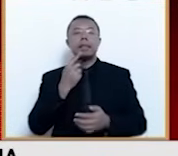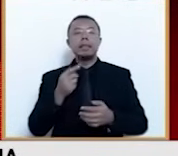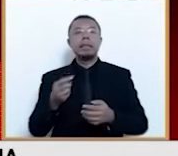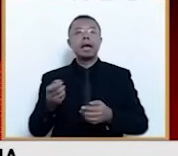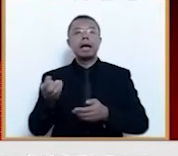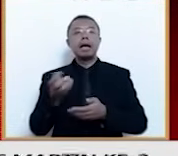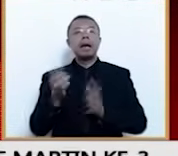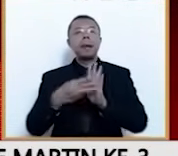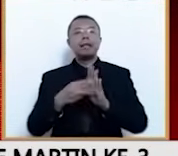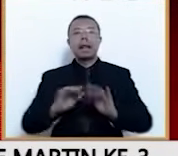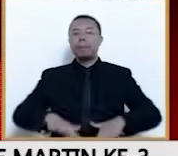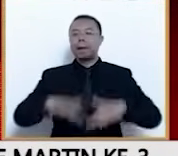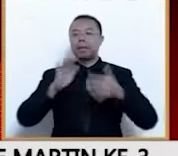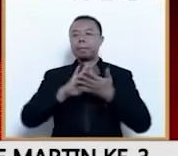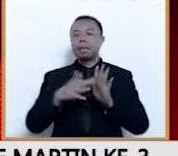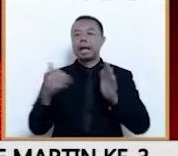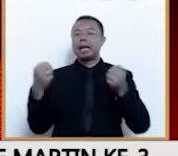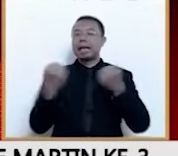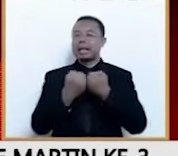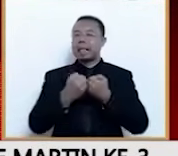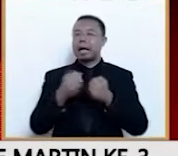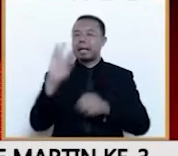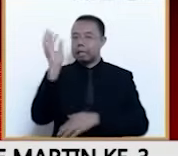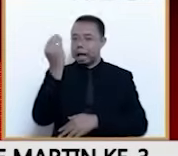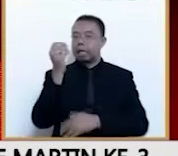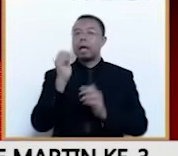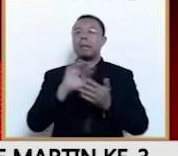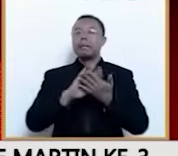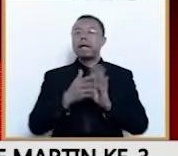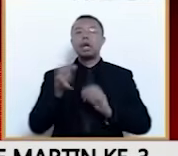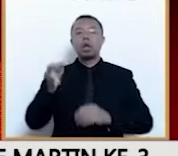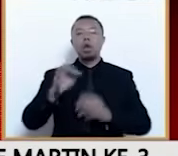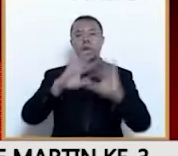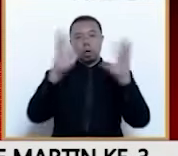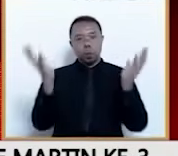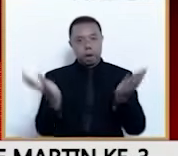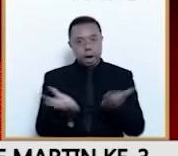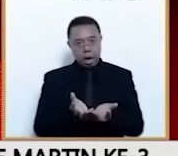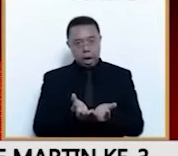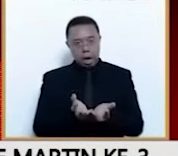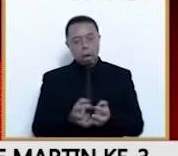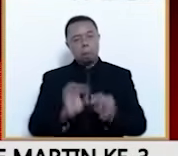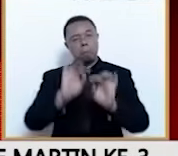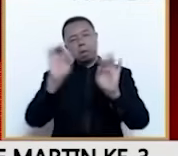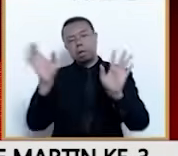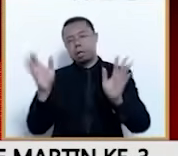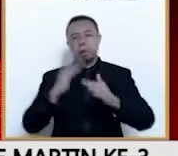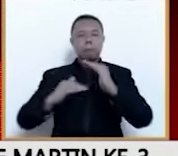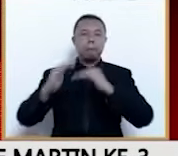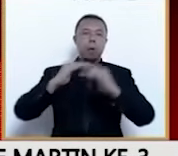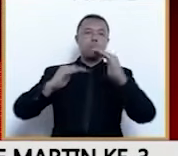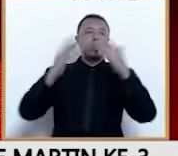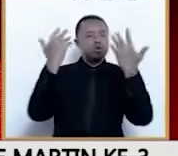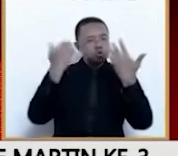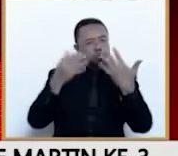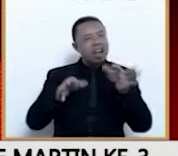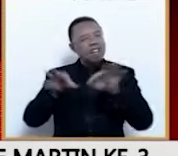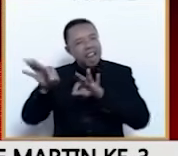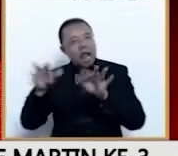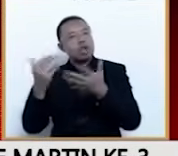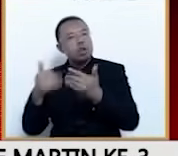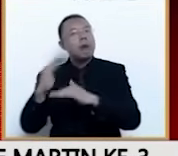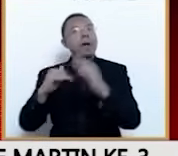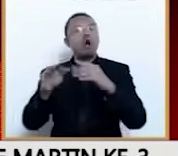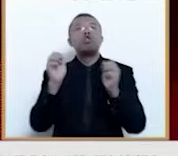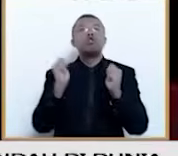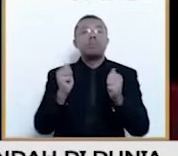bencana banjir menjadi salah satu tantangan Jakarta sebagai kota global. Berbagai infrastruktur telah dibangun untuk